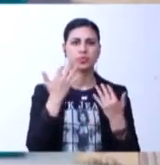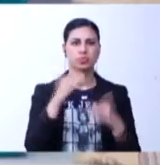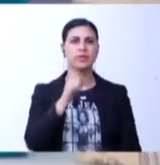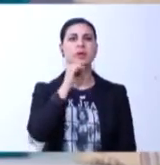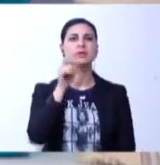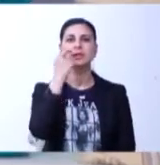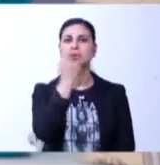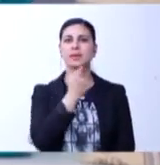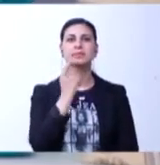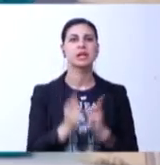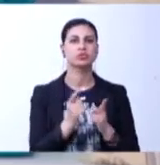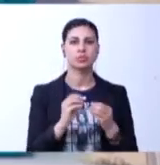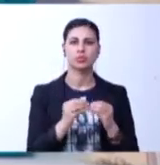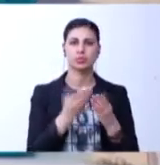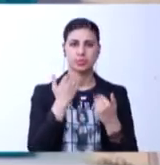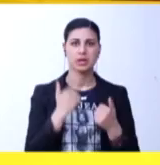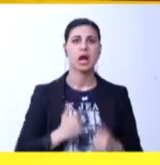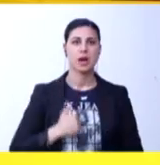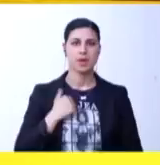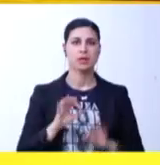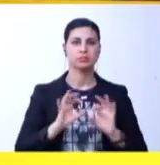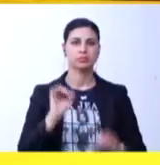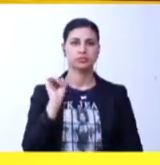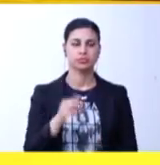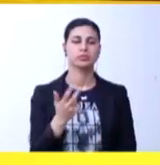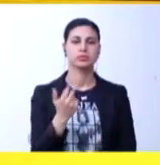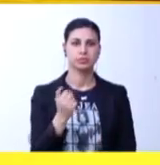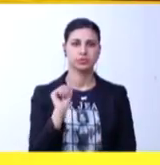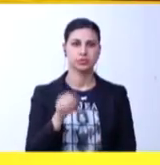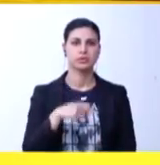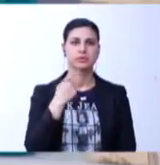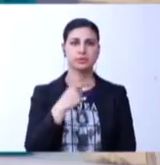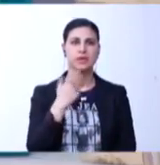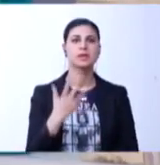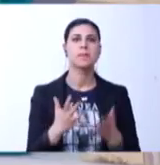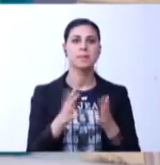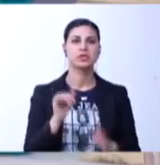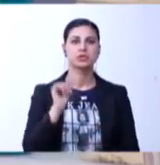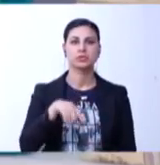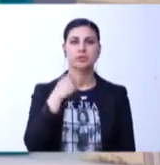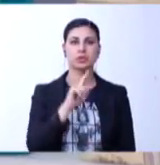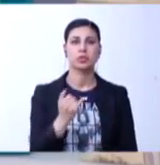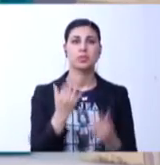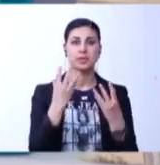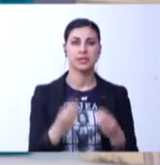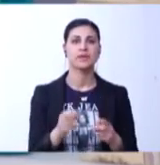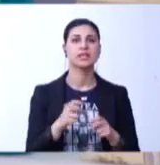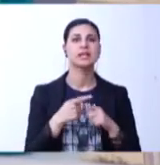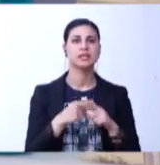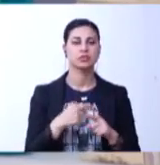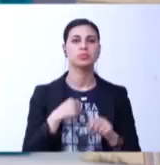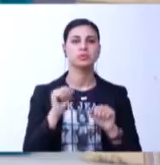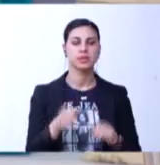კბილების გასწორების. ასე თამამად შეგვიძლია ვთქვა. კი, ასე თამამად შეგვიძლია ვთქვა. მეტიც შეგვიძლია ვთქვა, რომ დღევანდელი ტექნოლოგიები